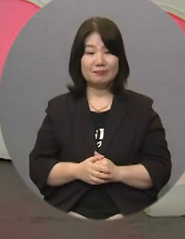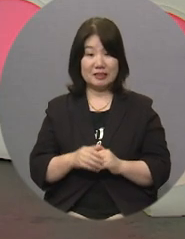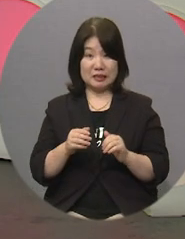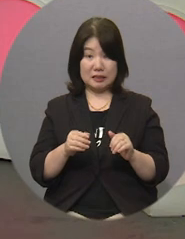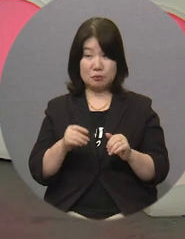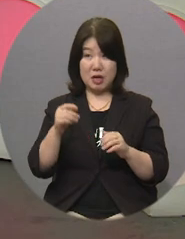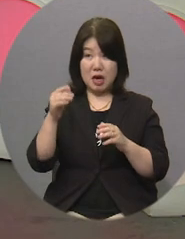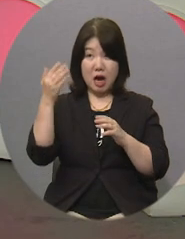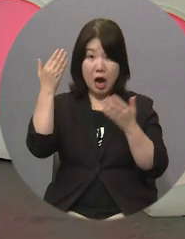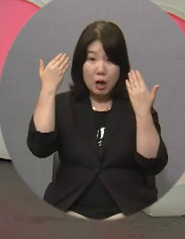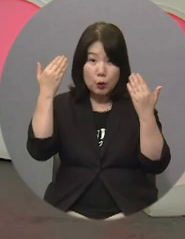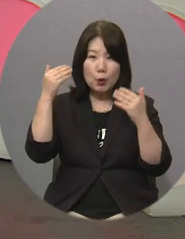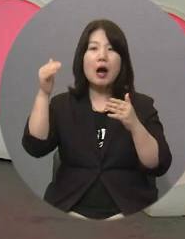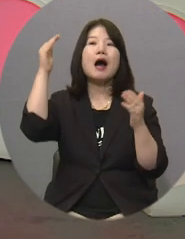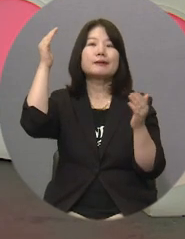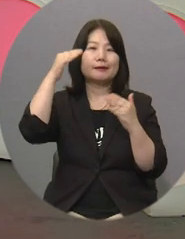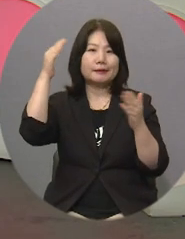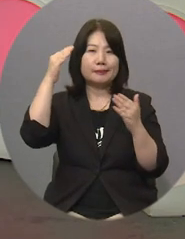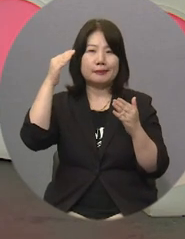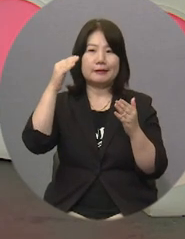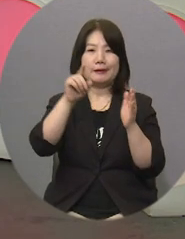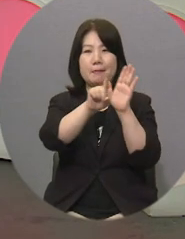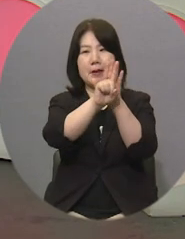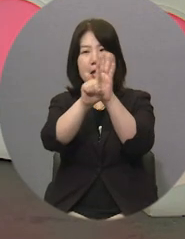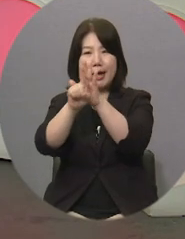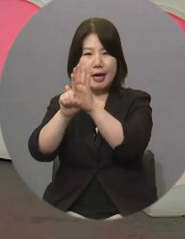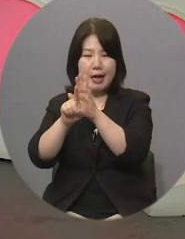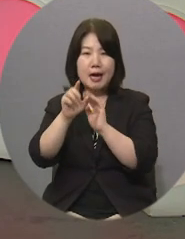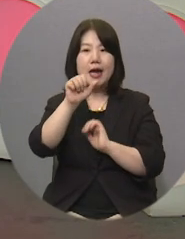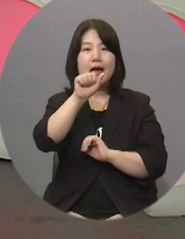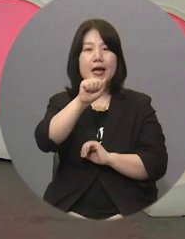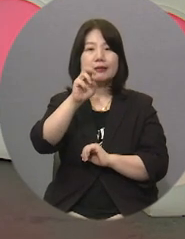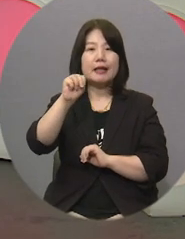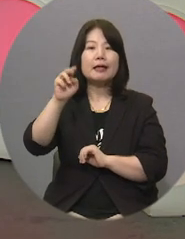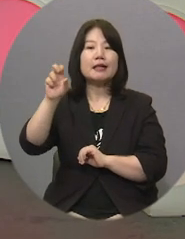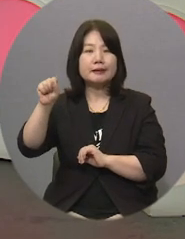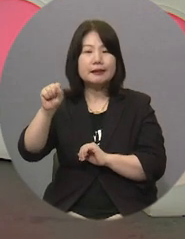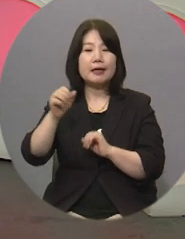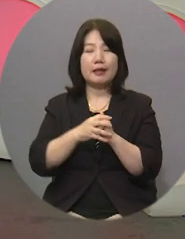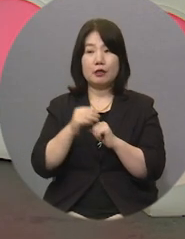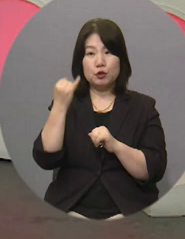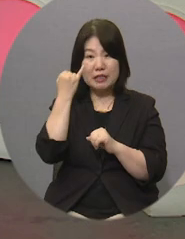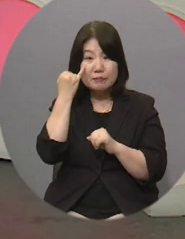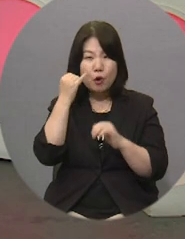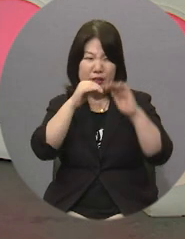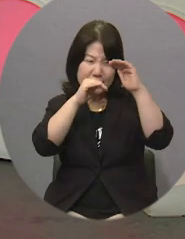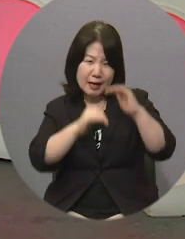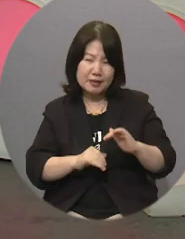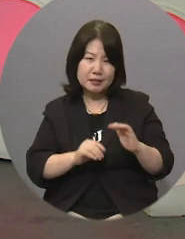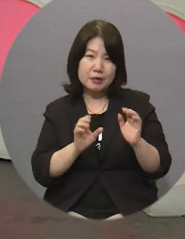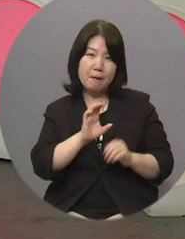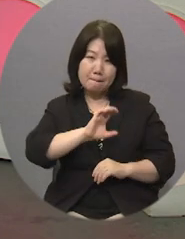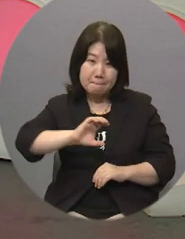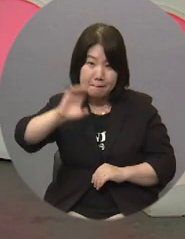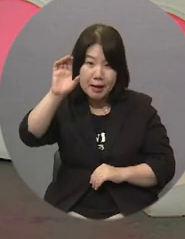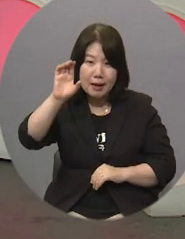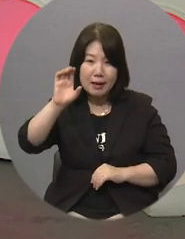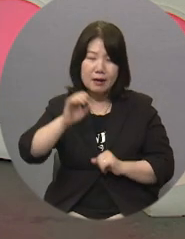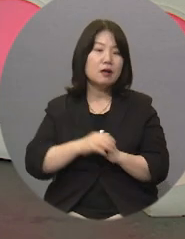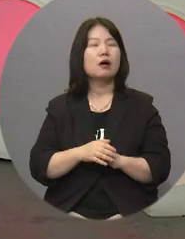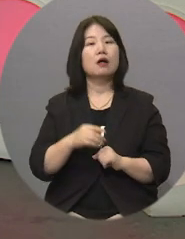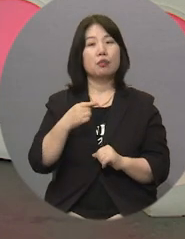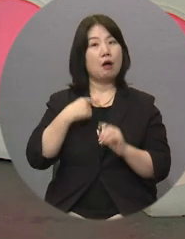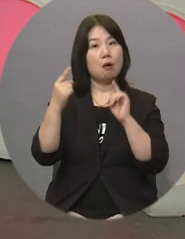그러곤 우리 학교 학생들이 볼 수 있도록 SNS에 이모 사연을 올렸습니다. 저와 안면이